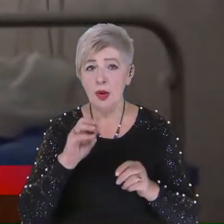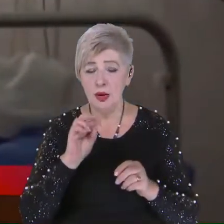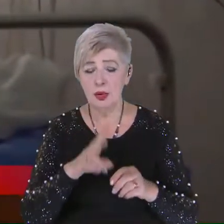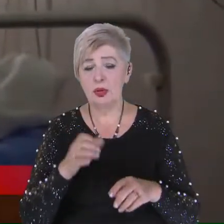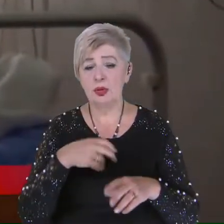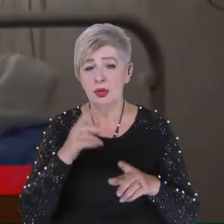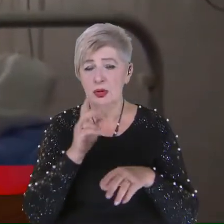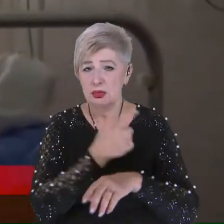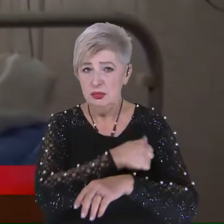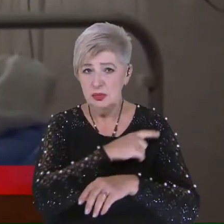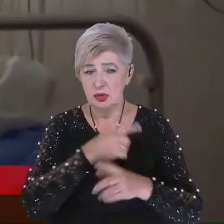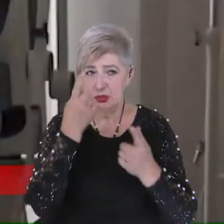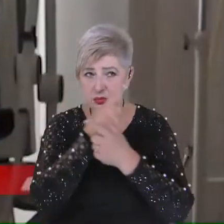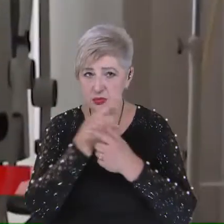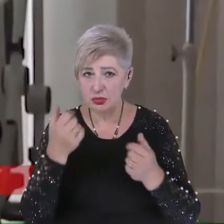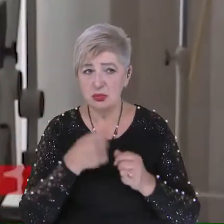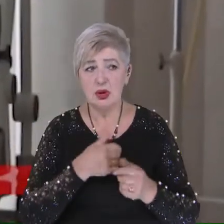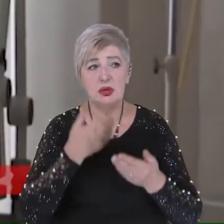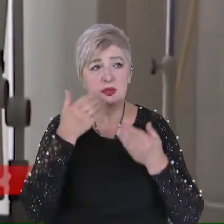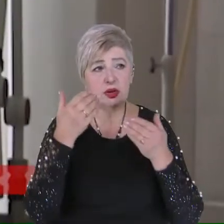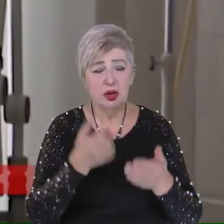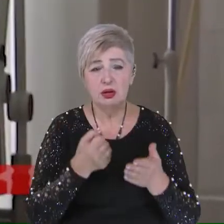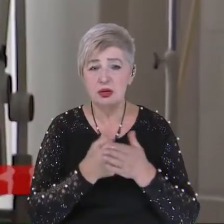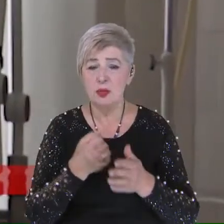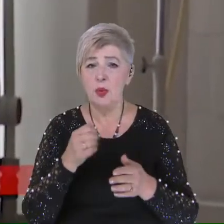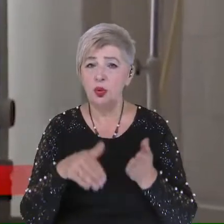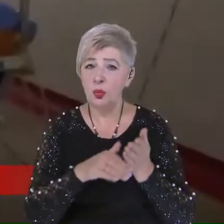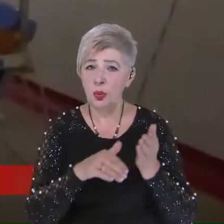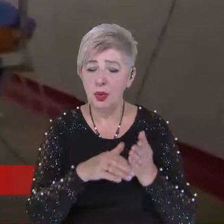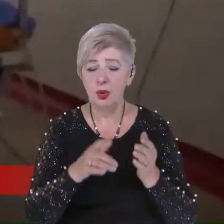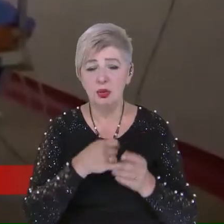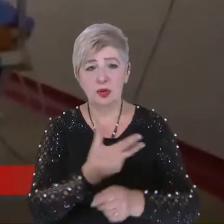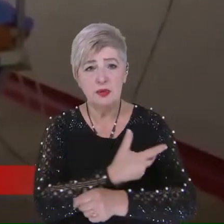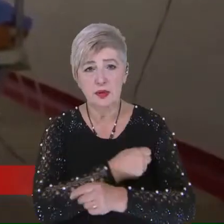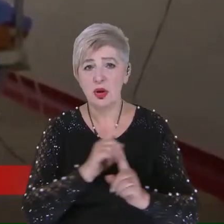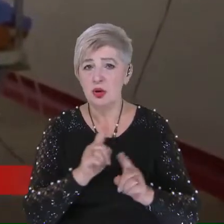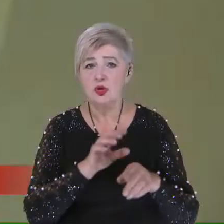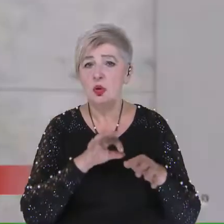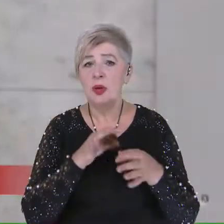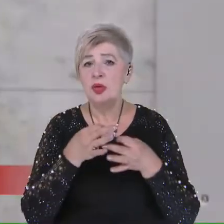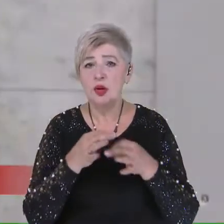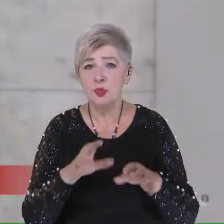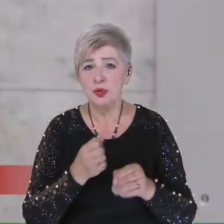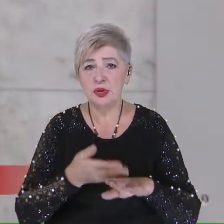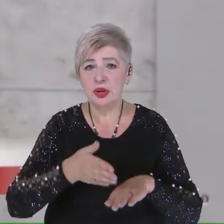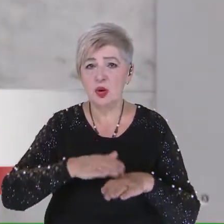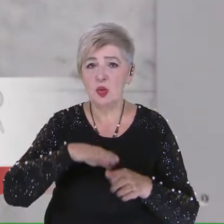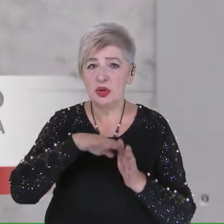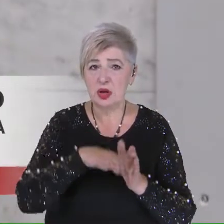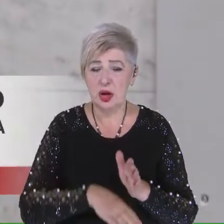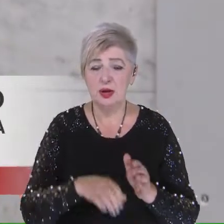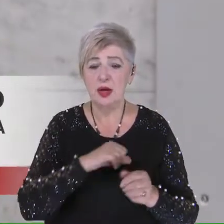ігнорувати симптоми, звертатися по допомогу і вакцинуватися, аби не допустити ускладнень. Саме